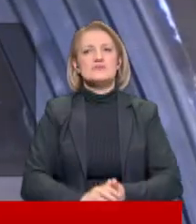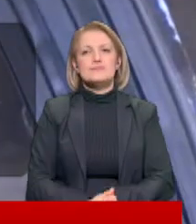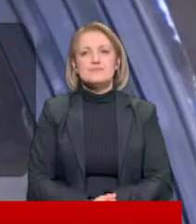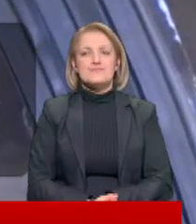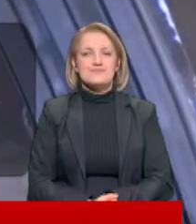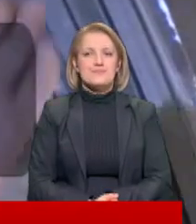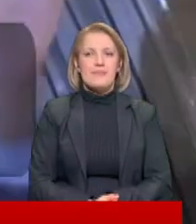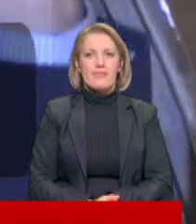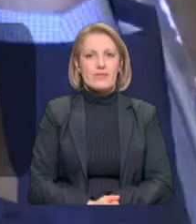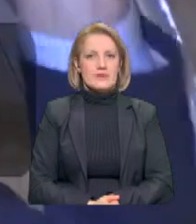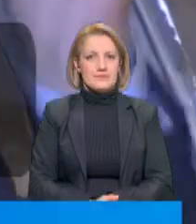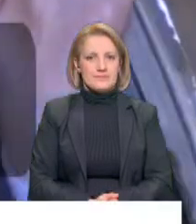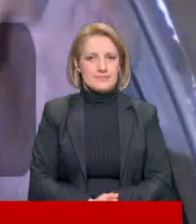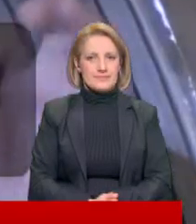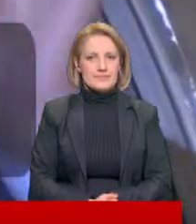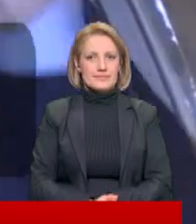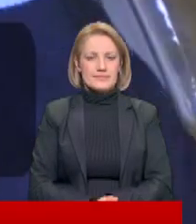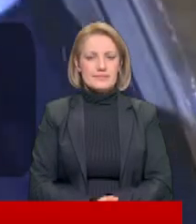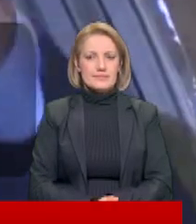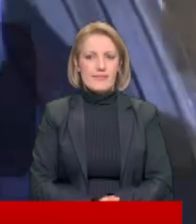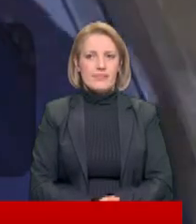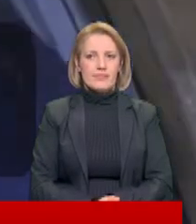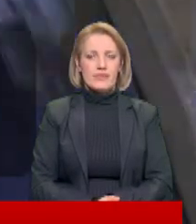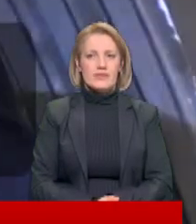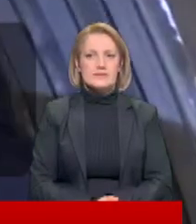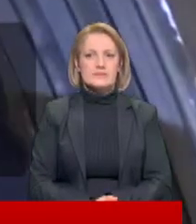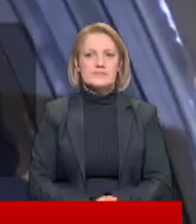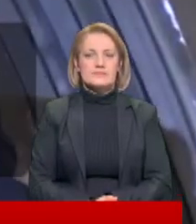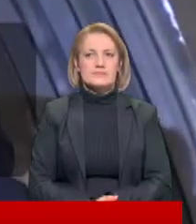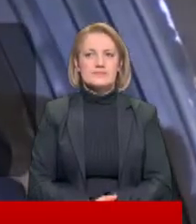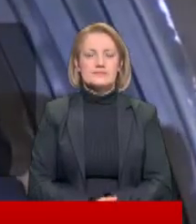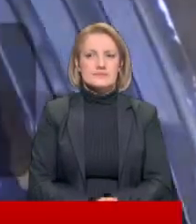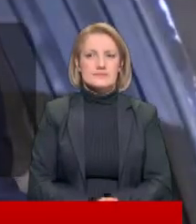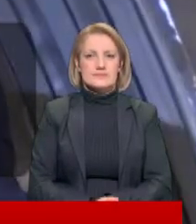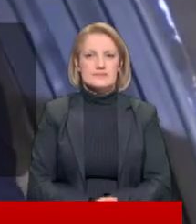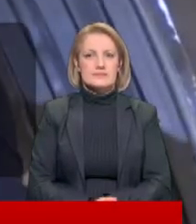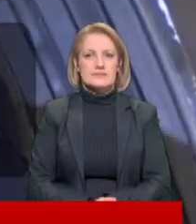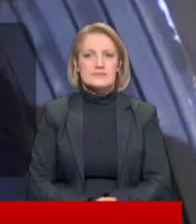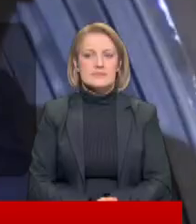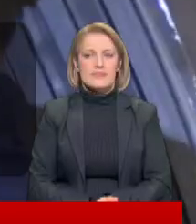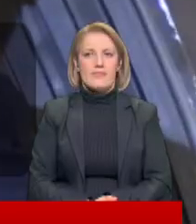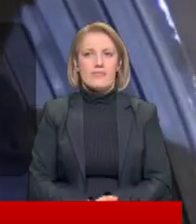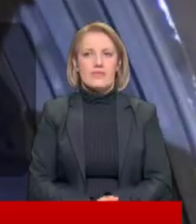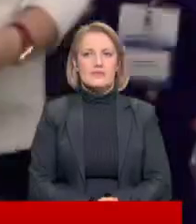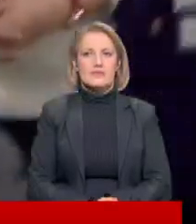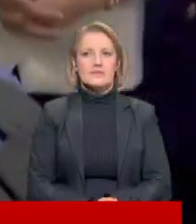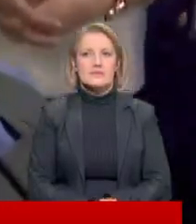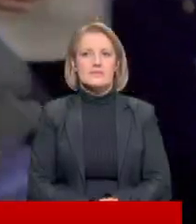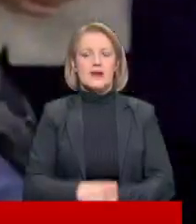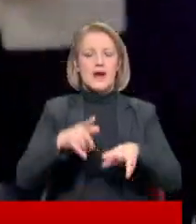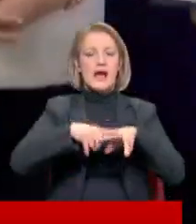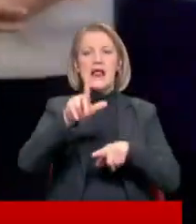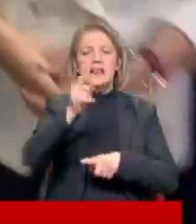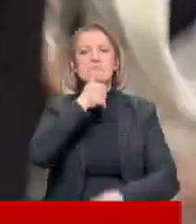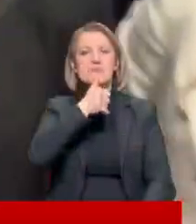tane sağcı bir araya gelmiş, bir tane solcuyu iktidar etmek için uğraşıyorlar. Ali